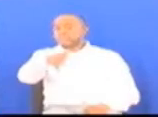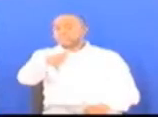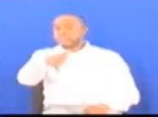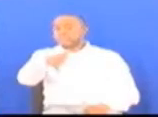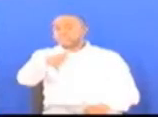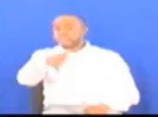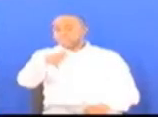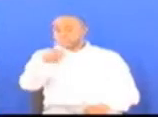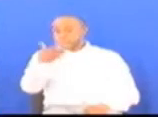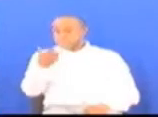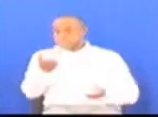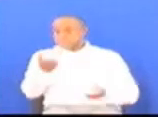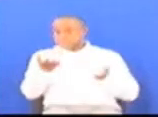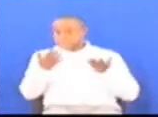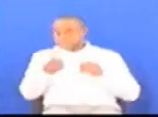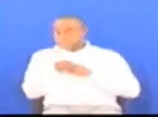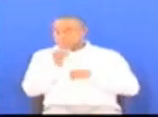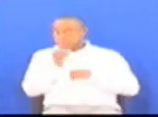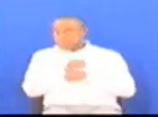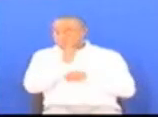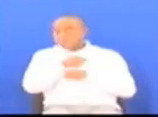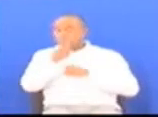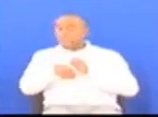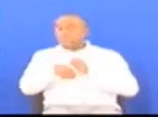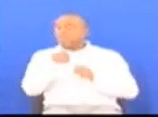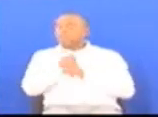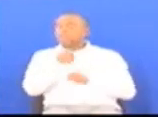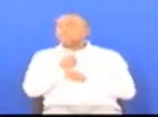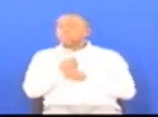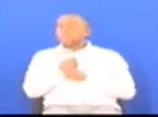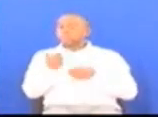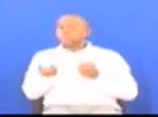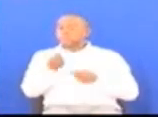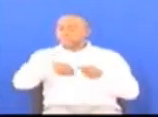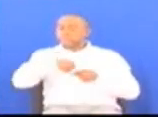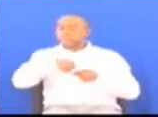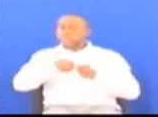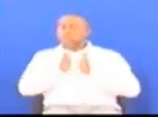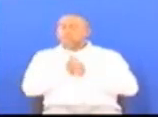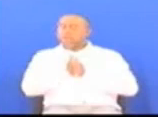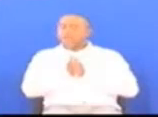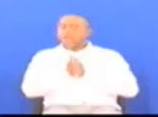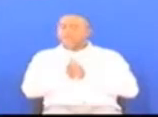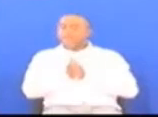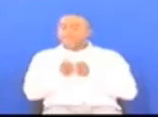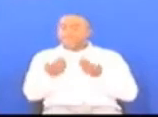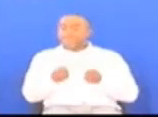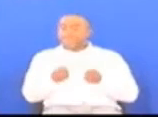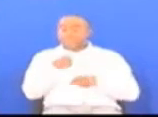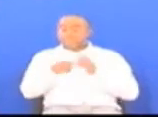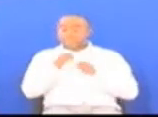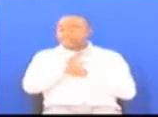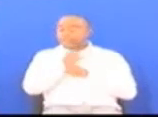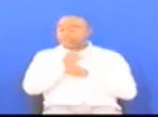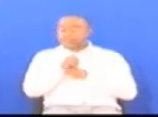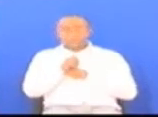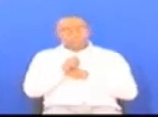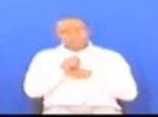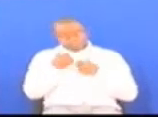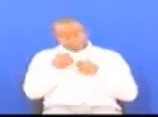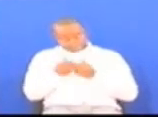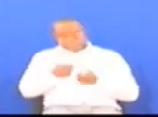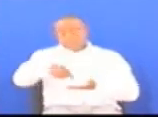hivi wakandarasi wako site wanaendelea kufanya kazi. Ombi langu, ile miradi ya miji